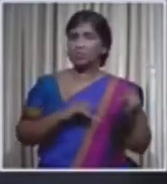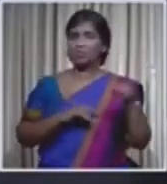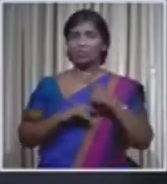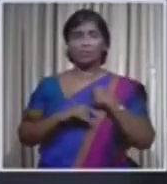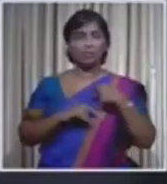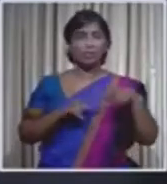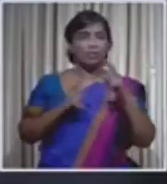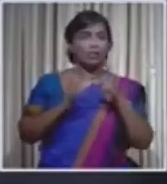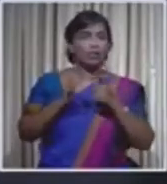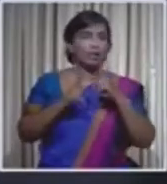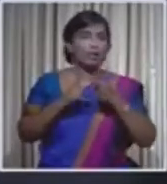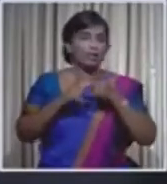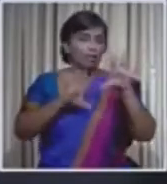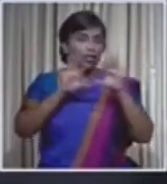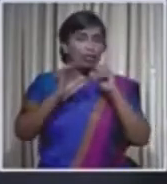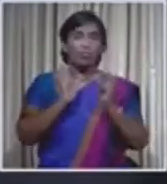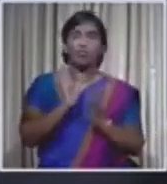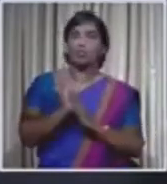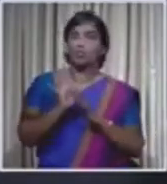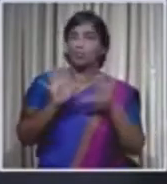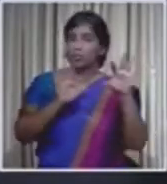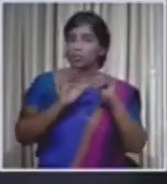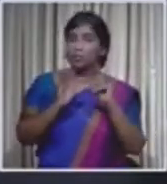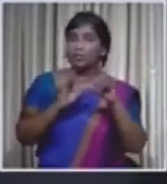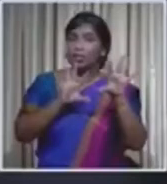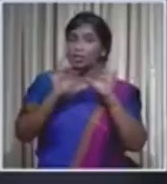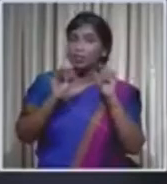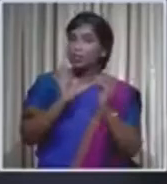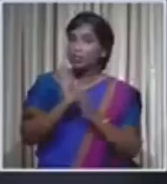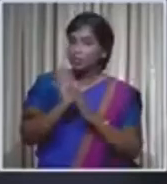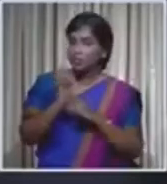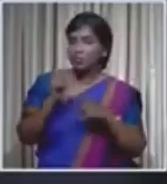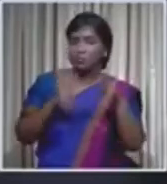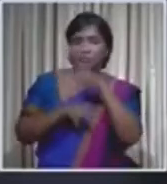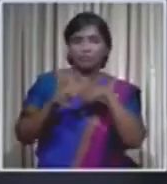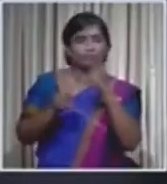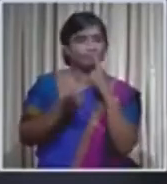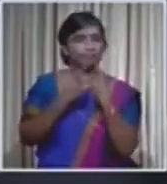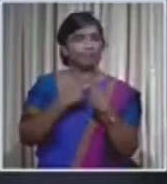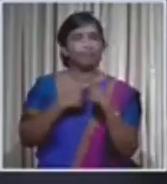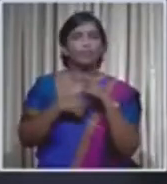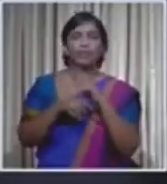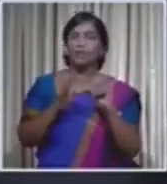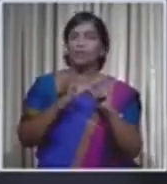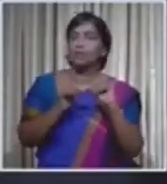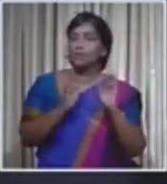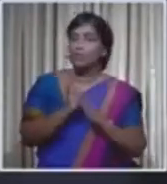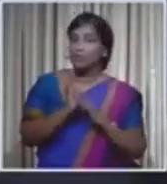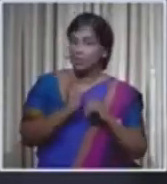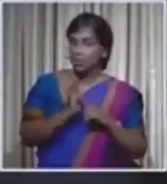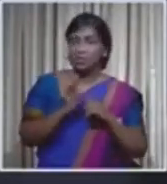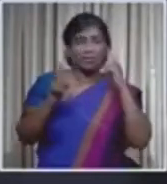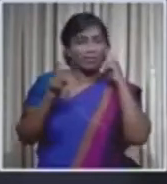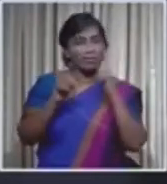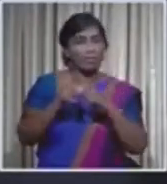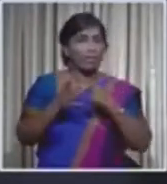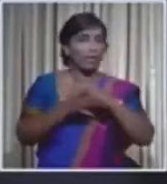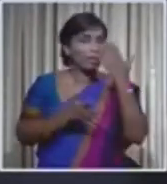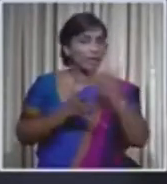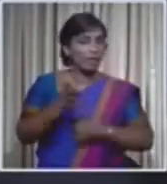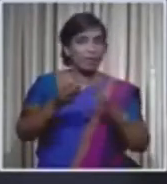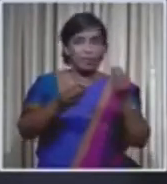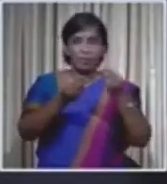තේරුම් කාරක සභාවක් පත් කරා තේරුම් කාරක සභාවෙන් මේ ගැන හොයලා බැලුවා තේරුම් කාරක සභාවෙන් මේ ගැන වාර්තාවක්